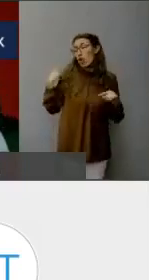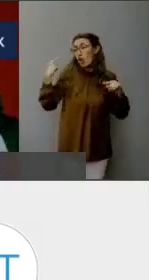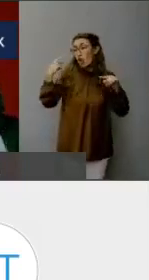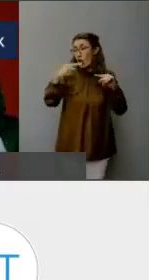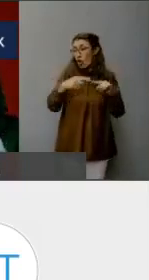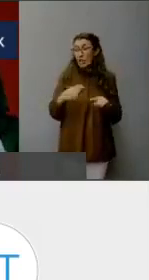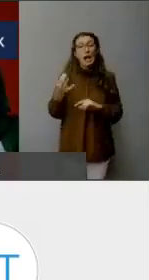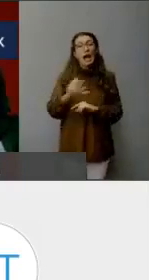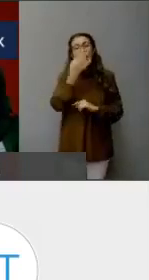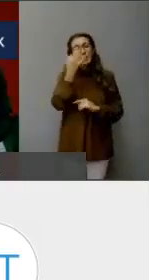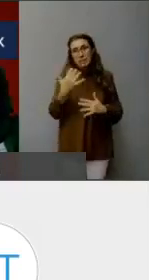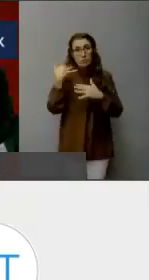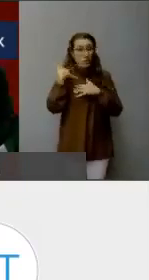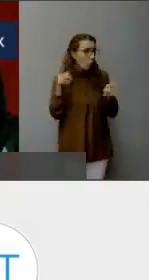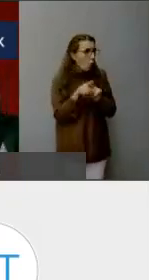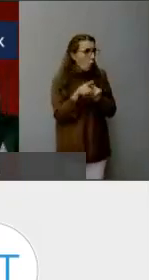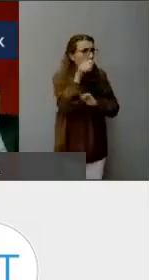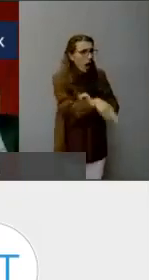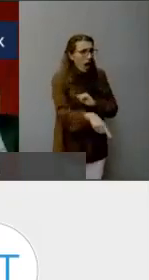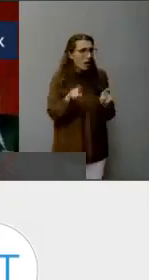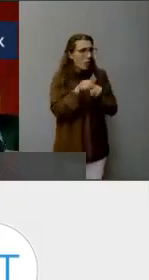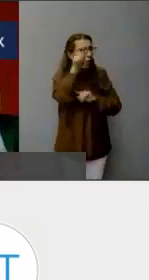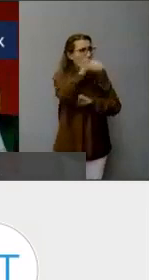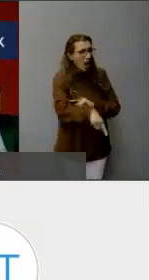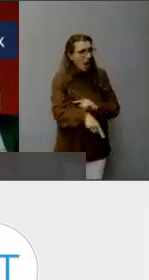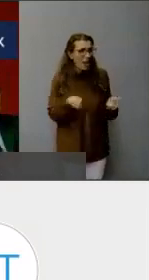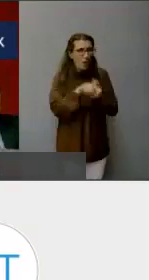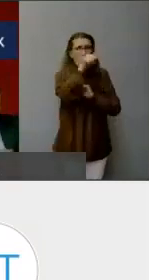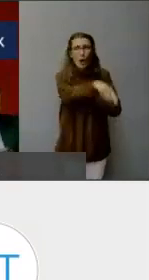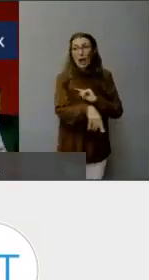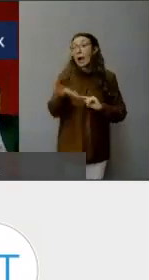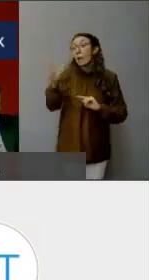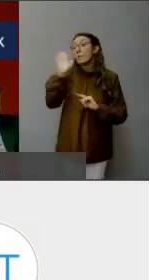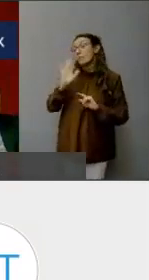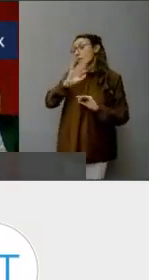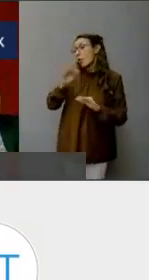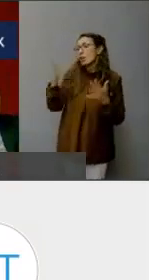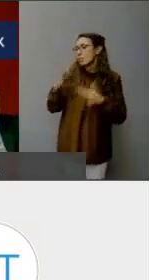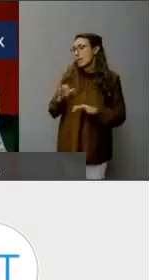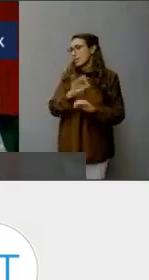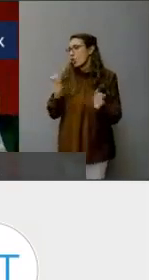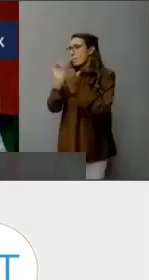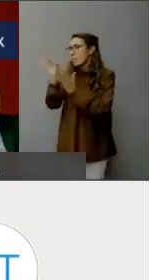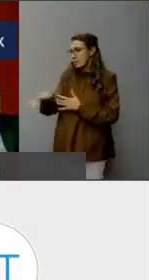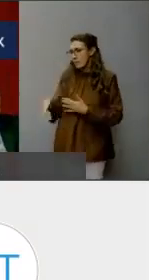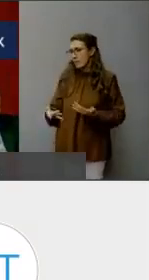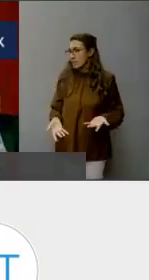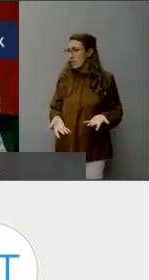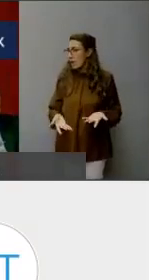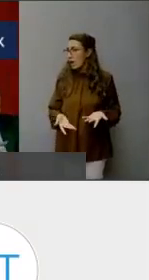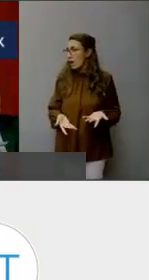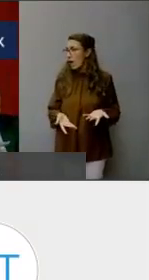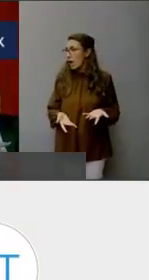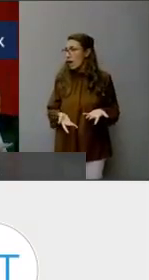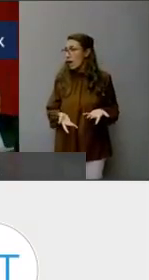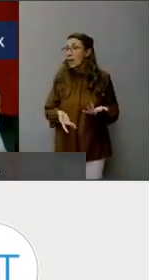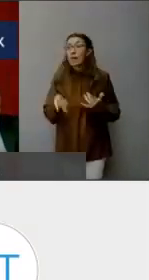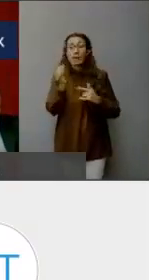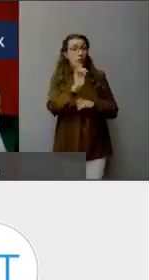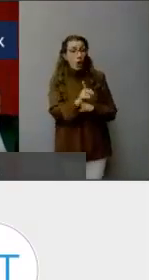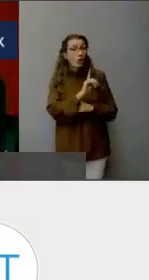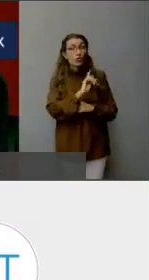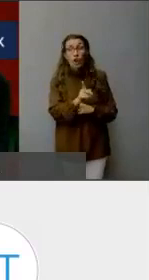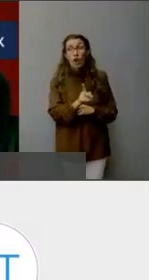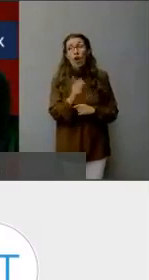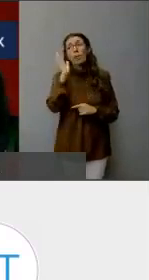chi dice una cosa adesso per favore volo fi smettere la manzini le potevo fare però per favore non mi costringa